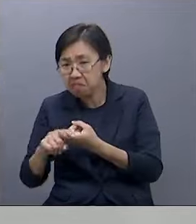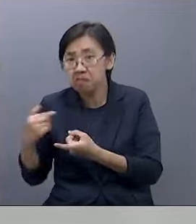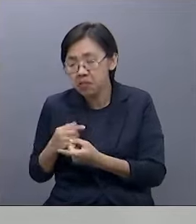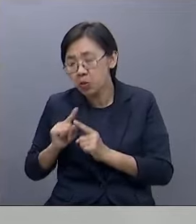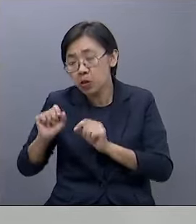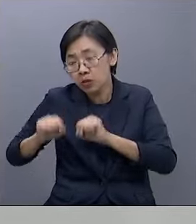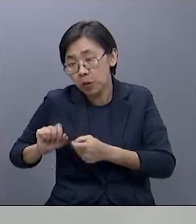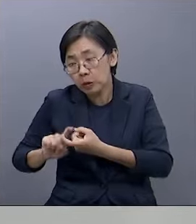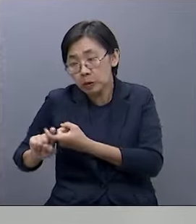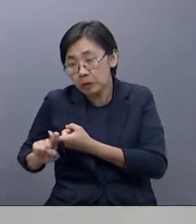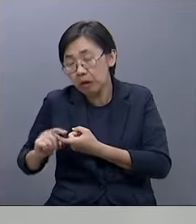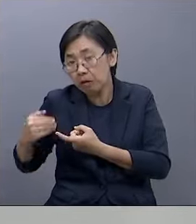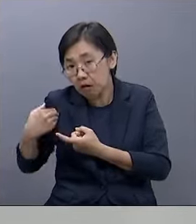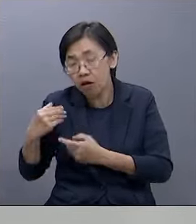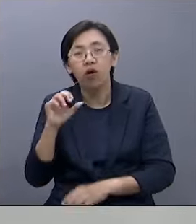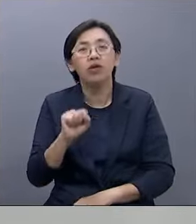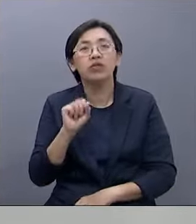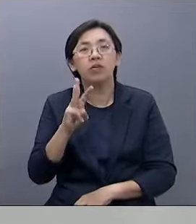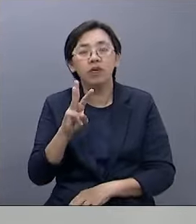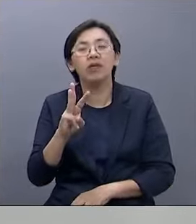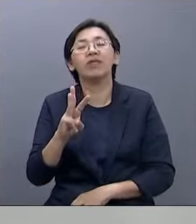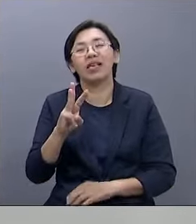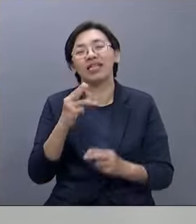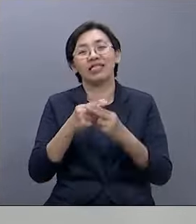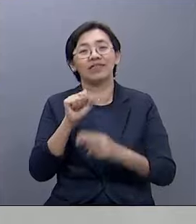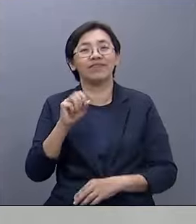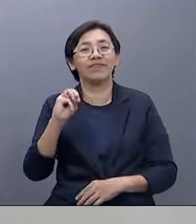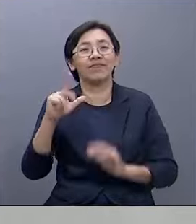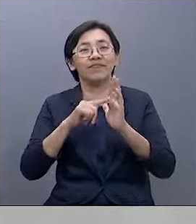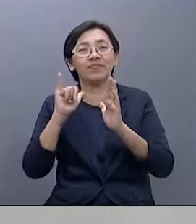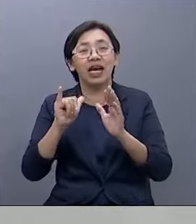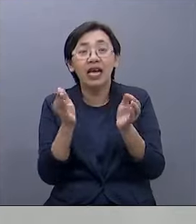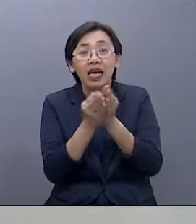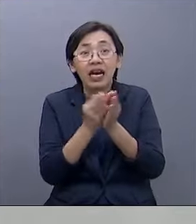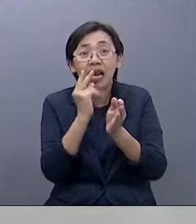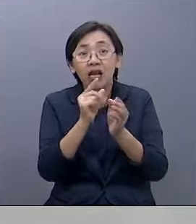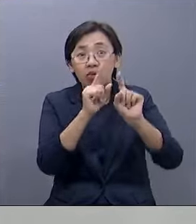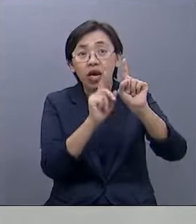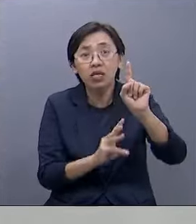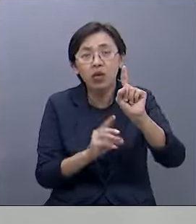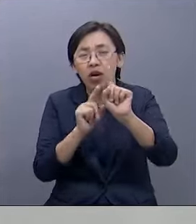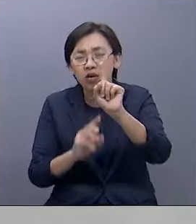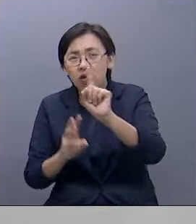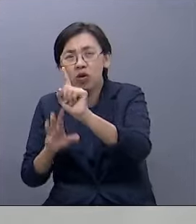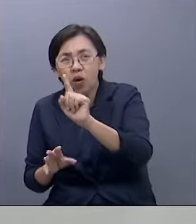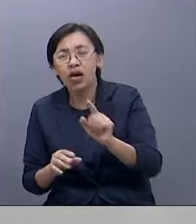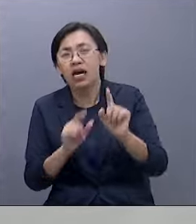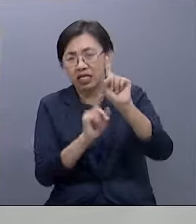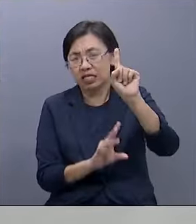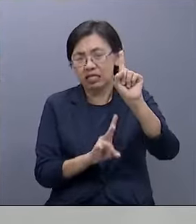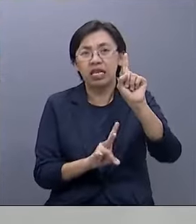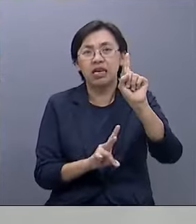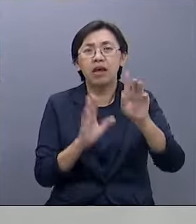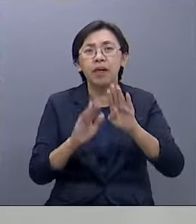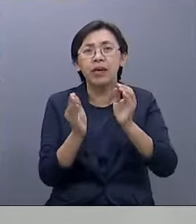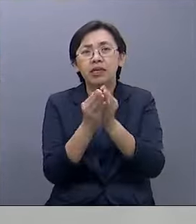โดยสวสมชายแสวงการนะคะเขาบอกว่าก็ดูสิคะแนนคนที่เกาะอันดับต้นๆในแต่ละกลุ่มเนี่ยคะแนนไล่เรียกกัน1-7โดยประมาณจะอยู่ที่